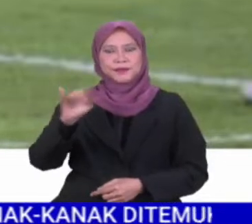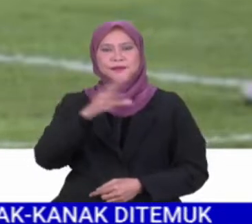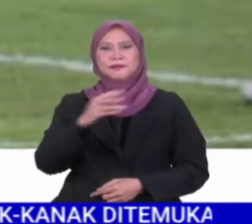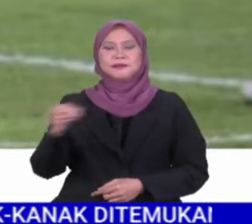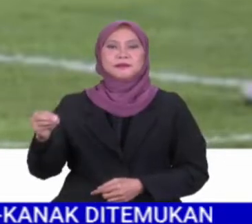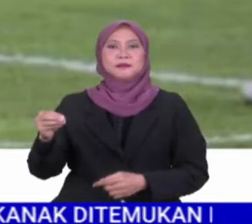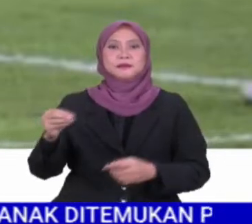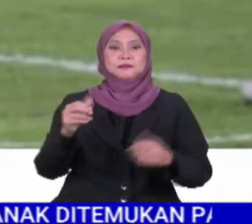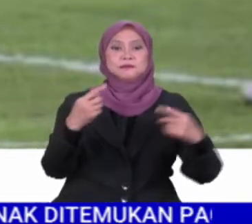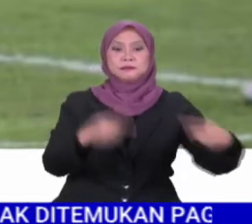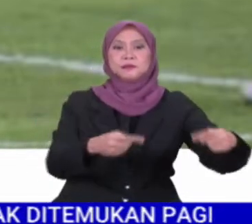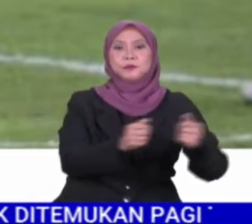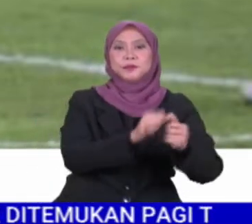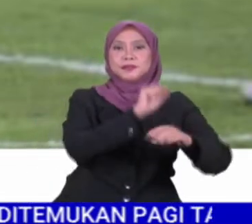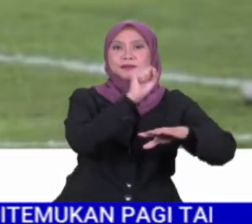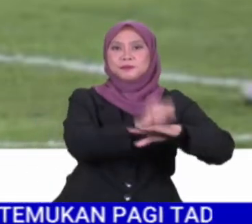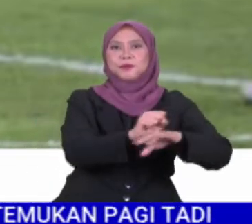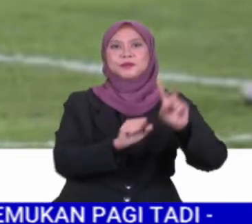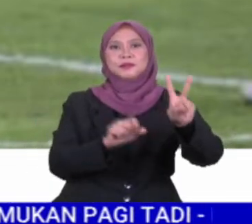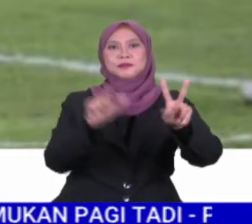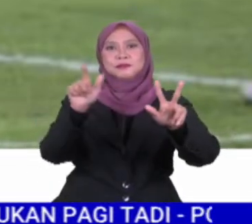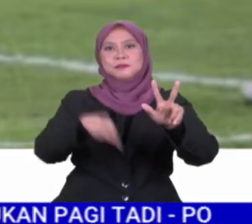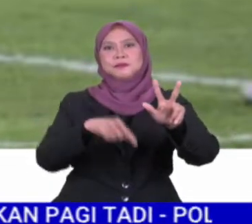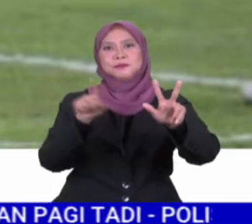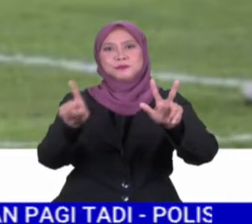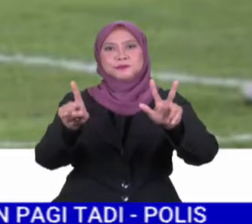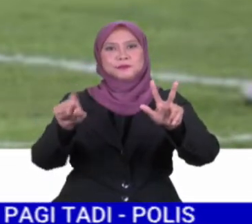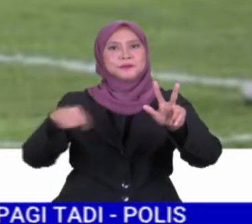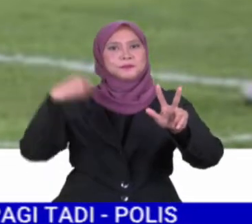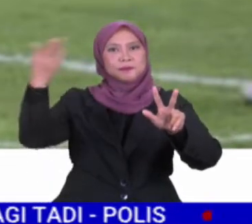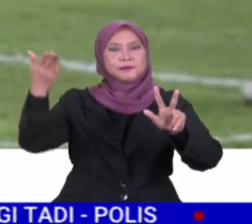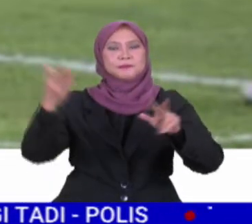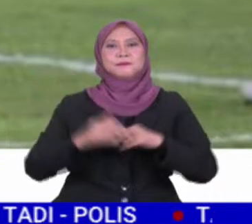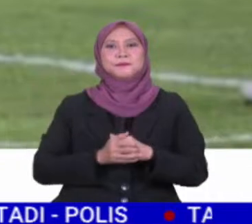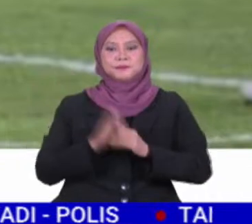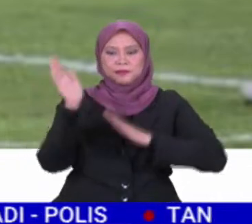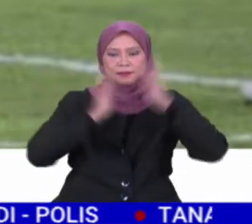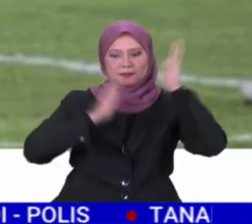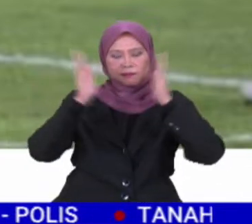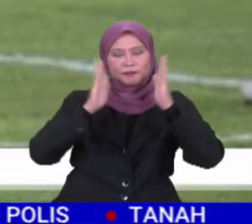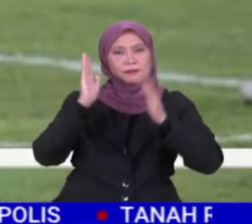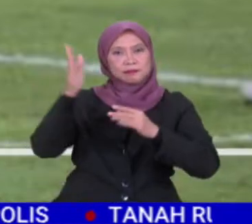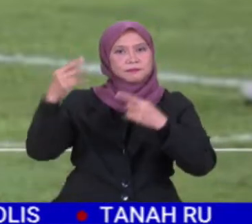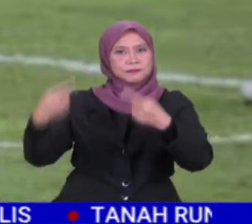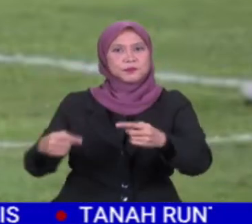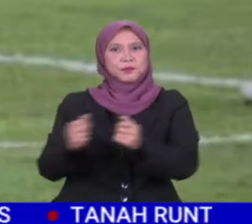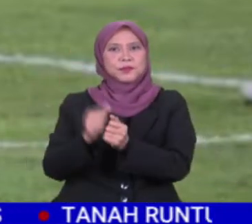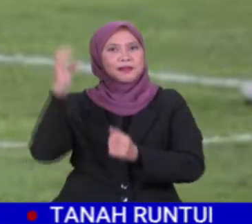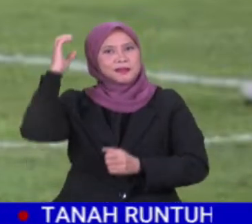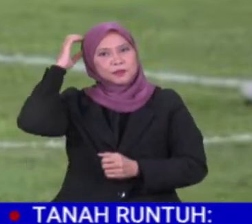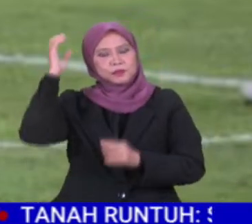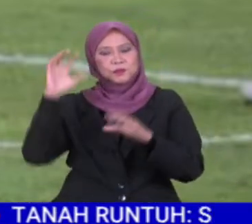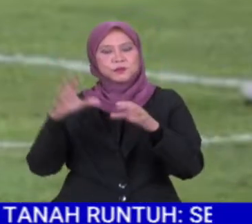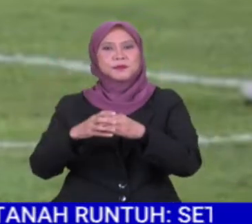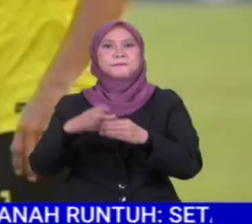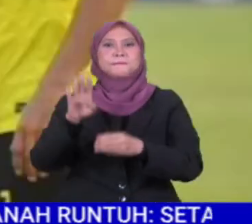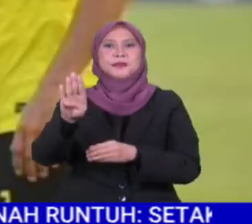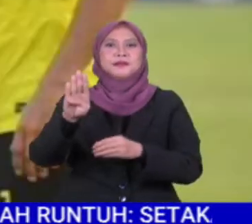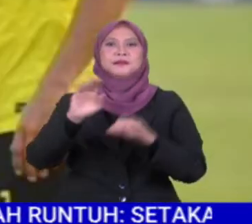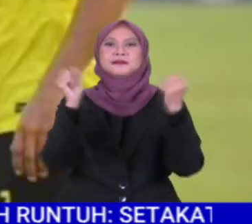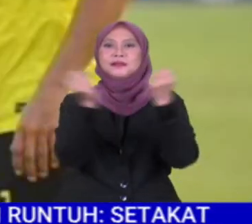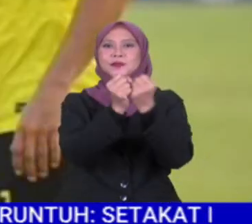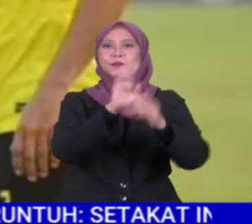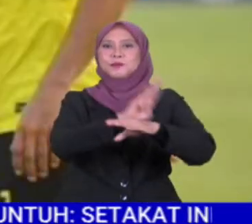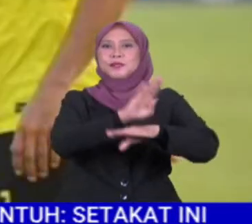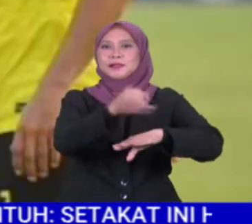terakhir dengan Singapura di Bukit Jalil 3 Januari. Malaysia akan melayan kunjungan Laos pada perlawanan kedua kumpulan B di Stadium Nasional